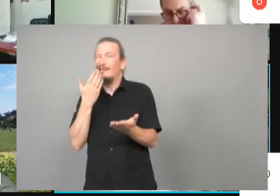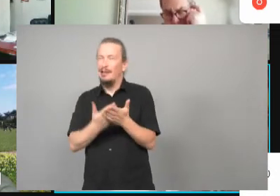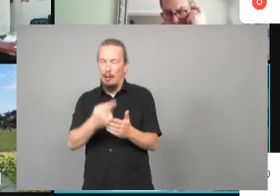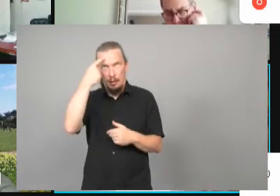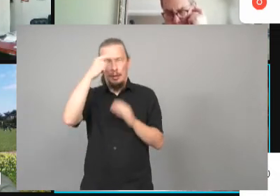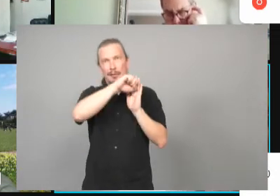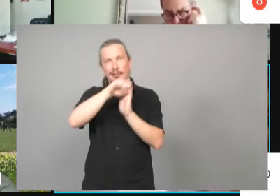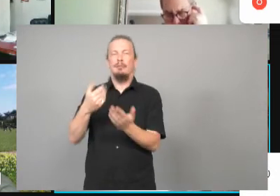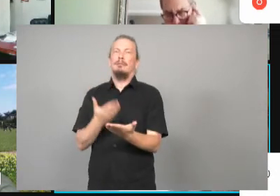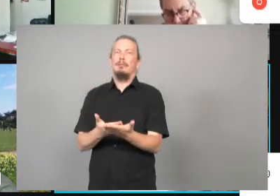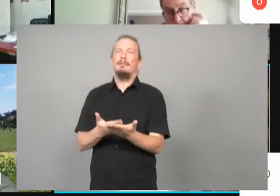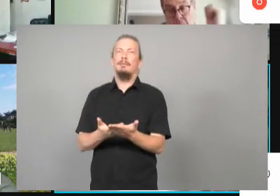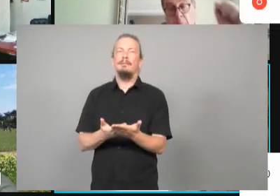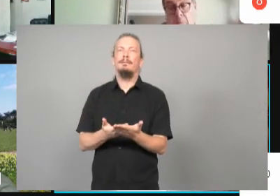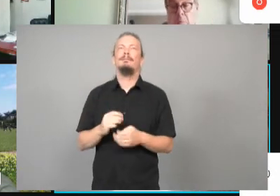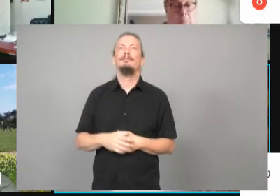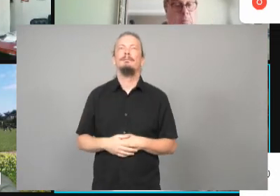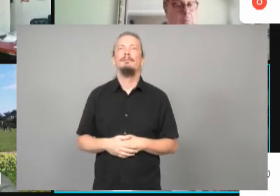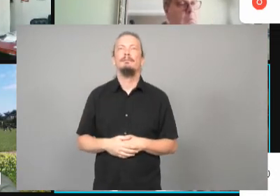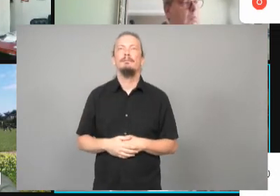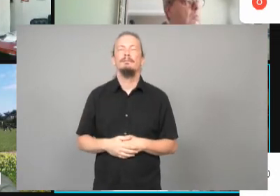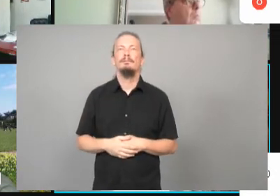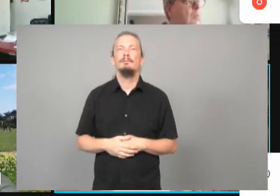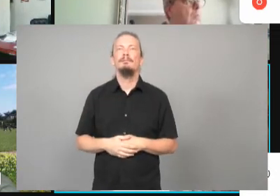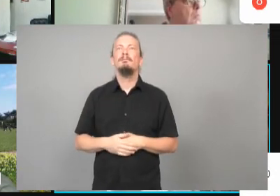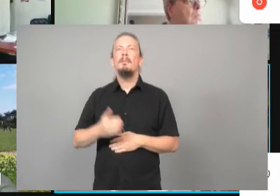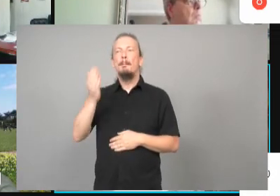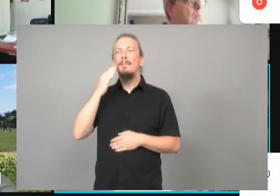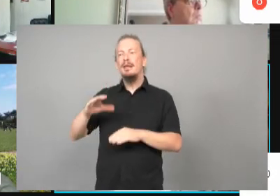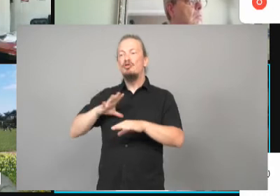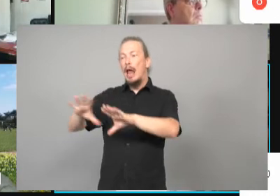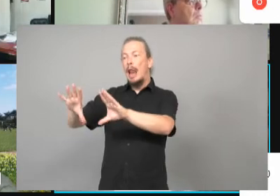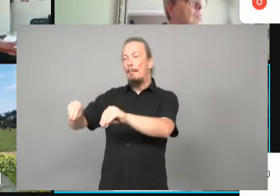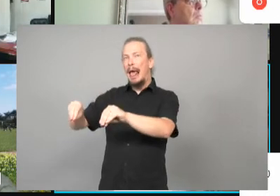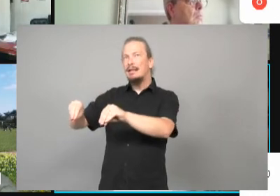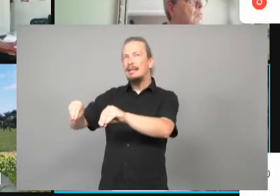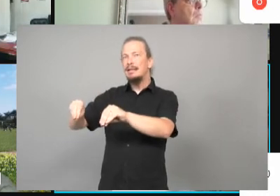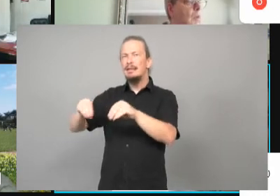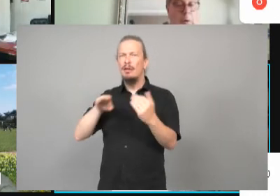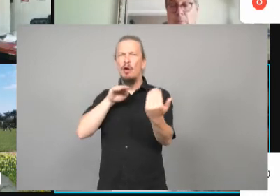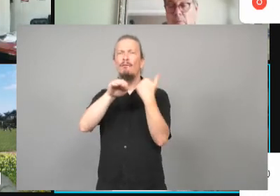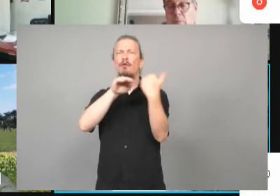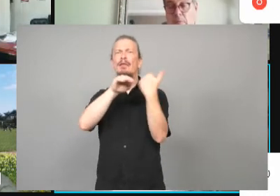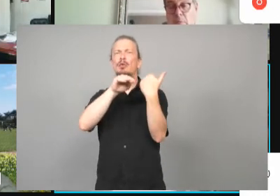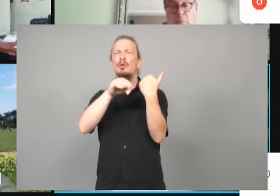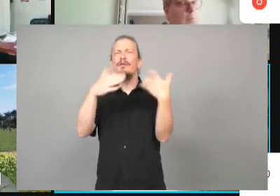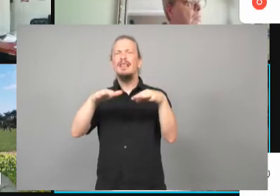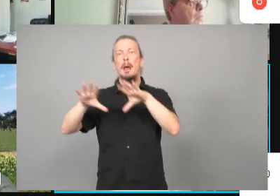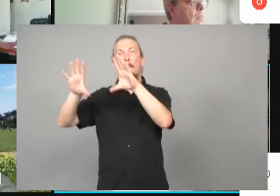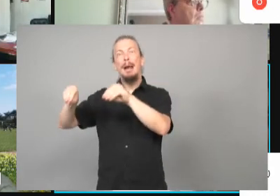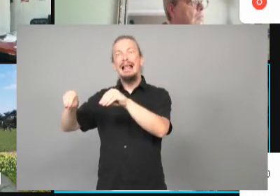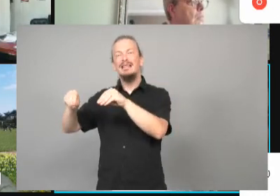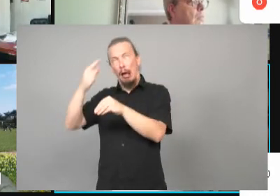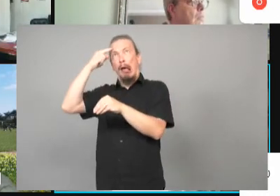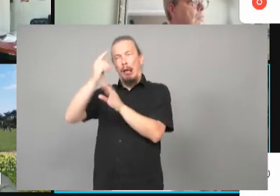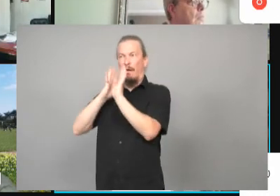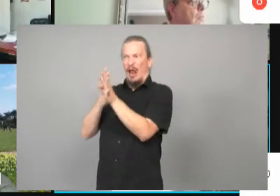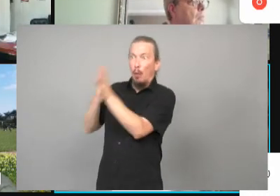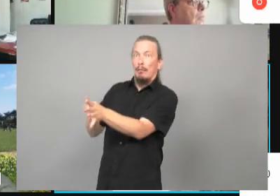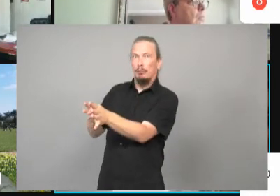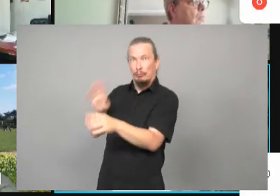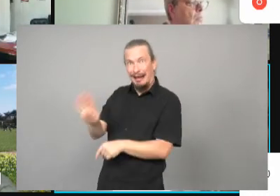on dessine un aménagement cyclable là où il reste de la place une fois l'espace de la voiture installé. Disons-le,